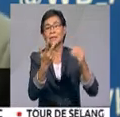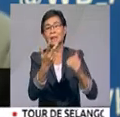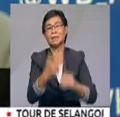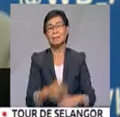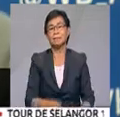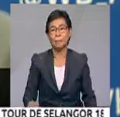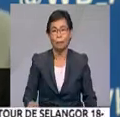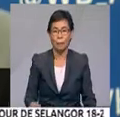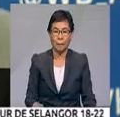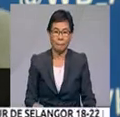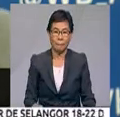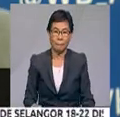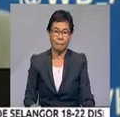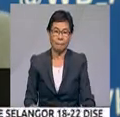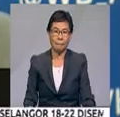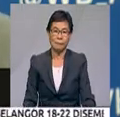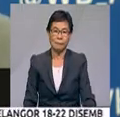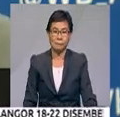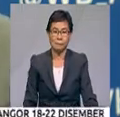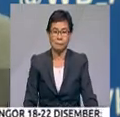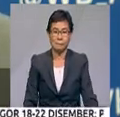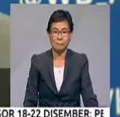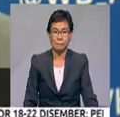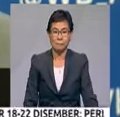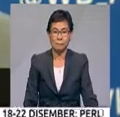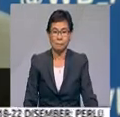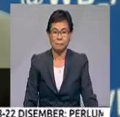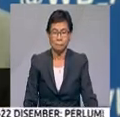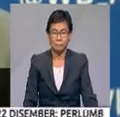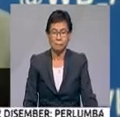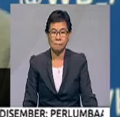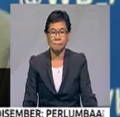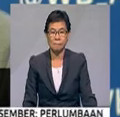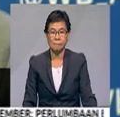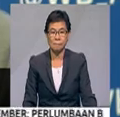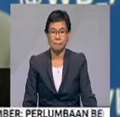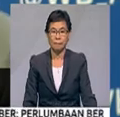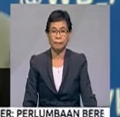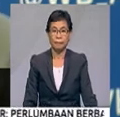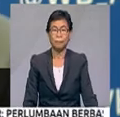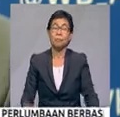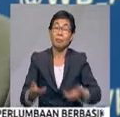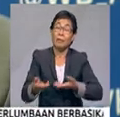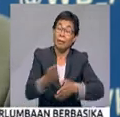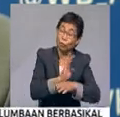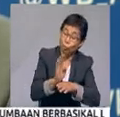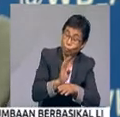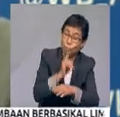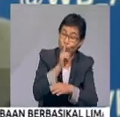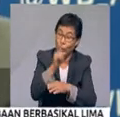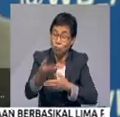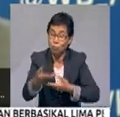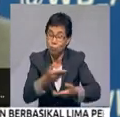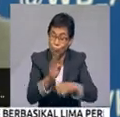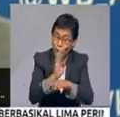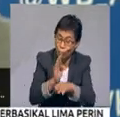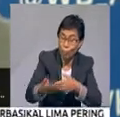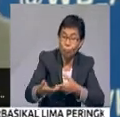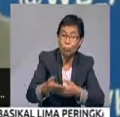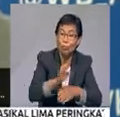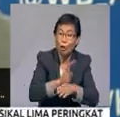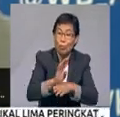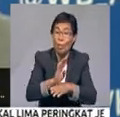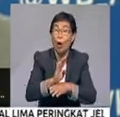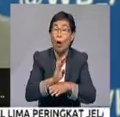from Arvin and the team, better doing business realities, I say realities and